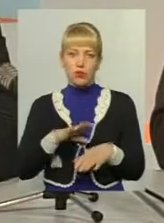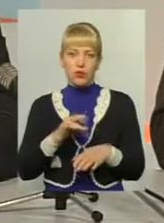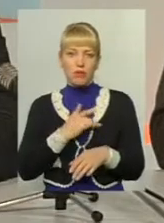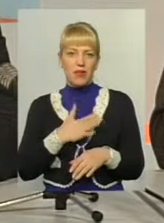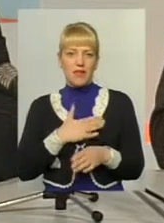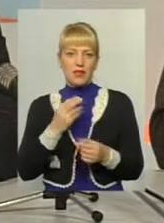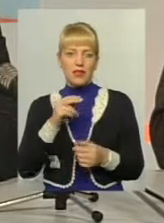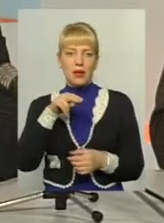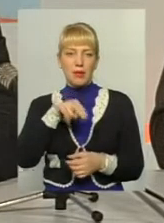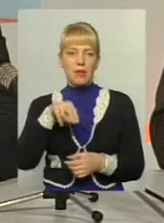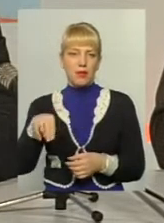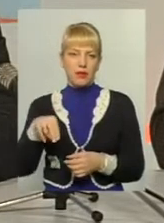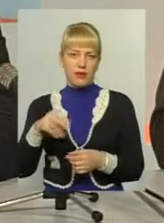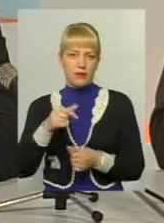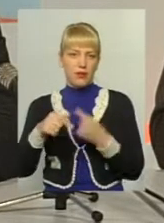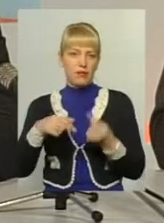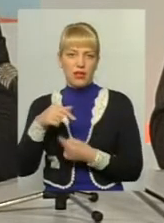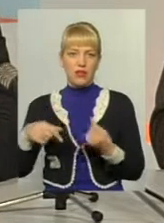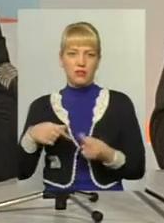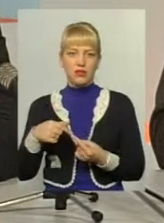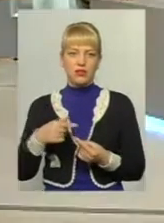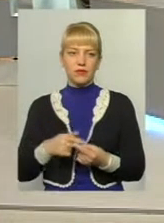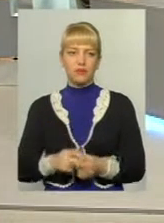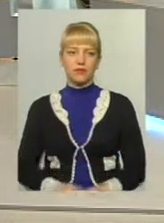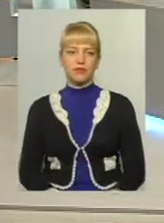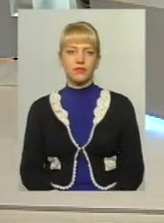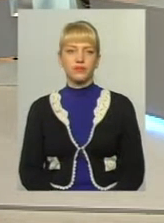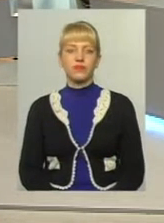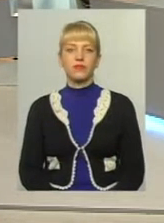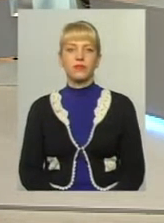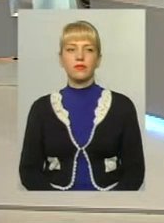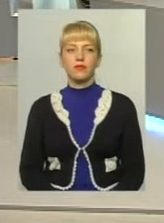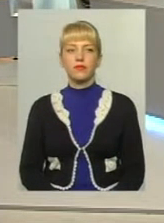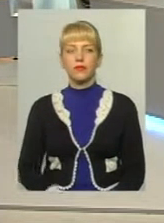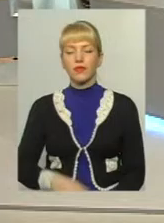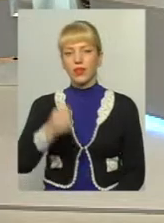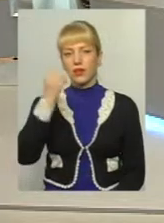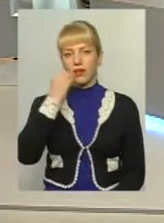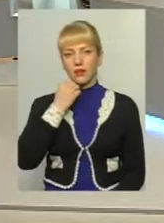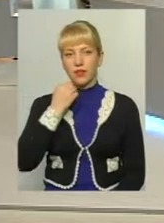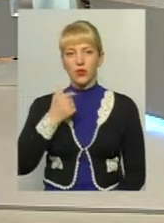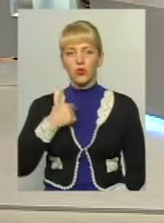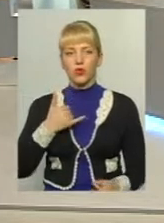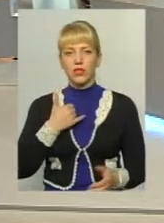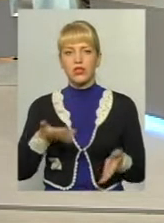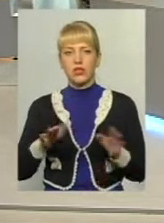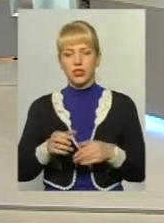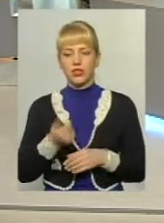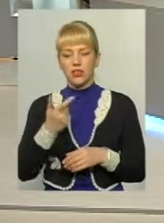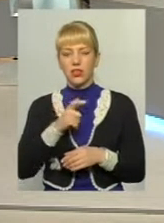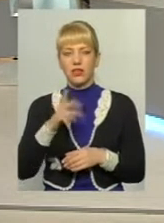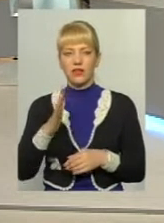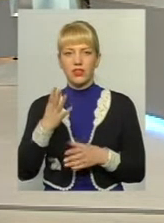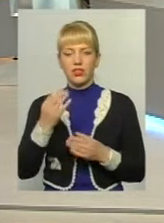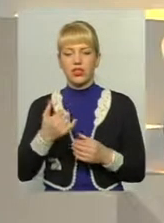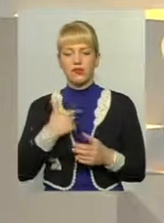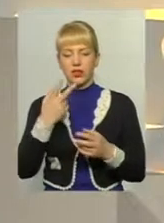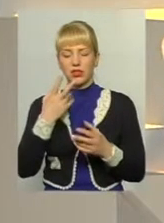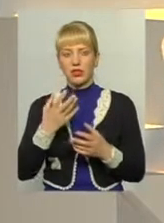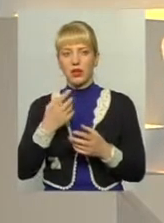міст або будуть. Закон же ж дозволяє, це ж управитель, не обов'язково має бути якась юридична особа, тобто